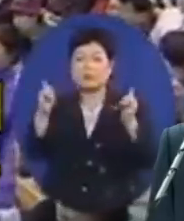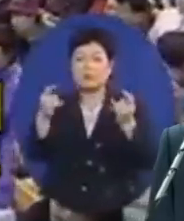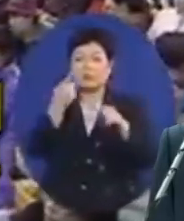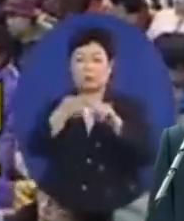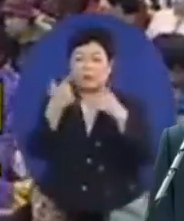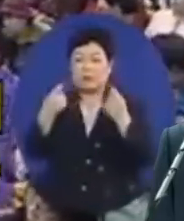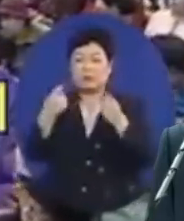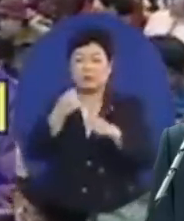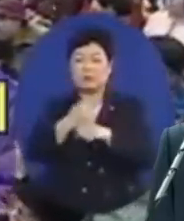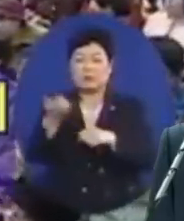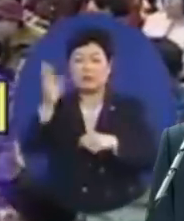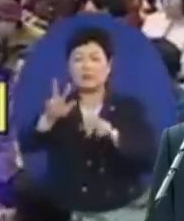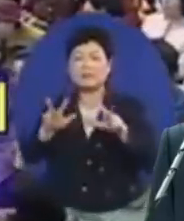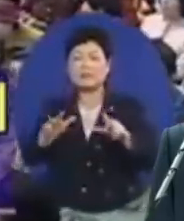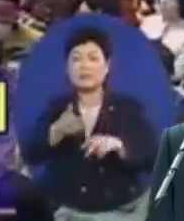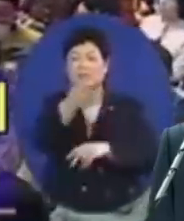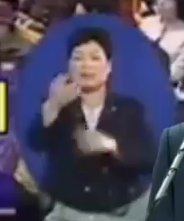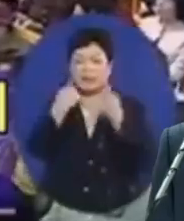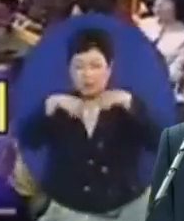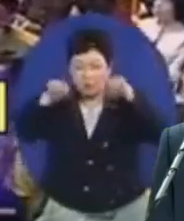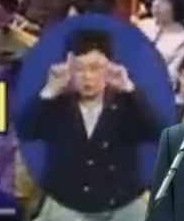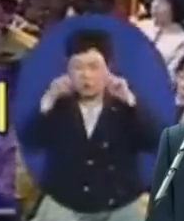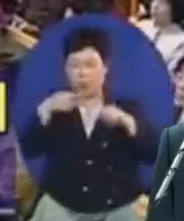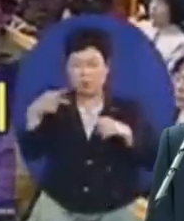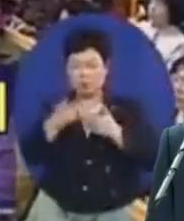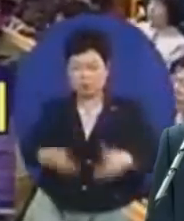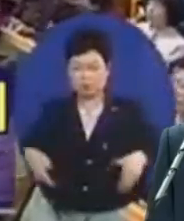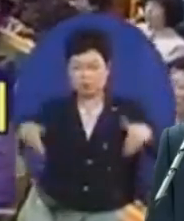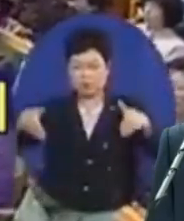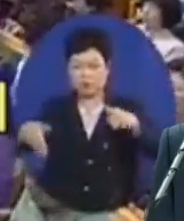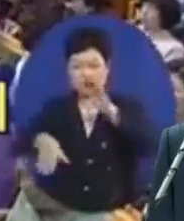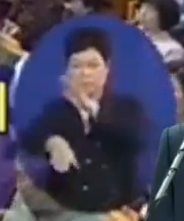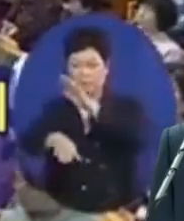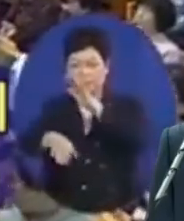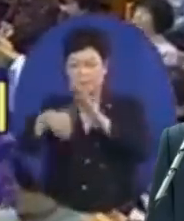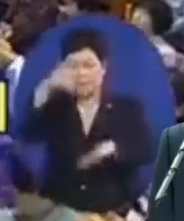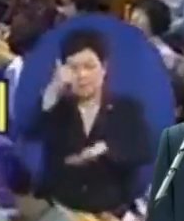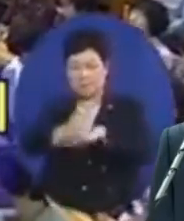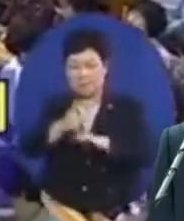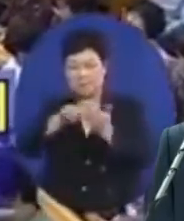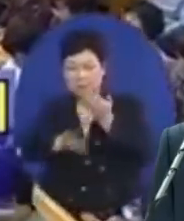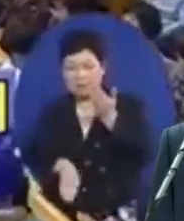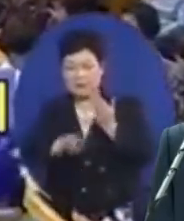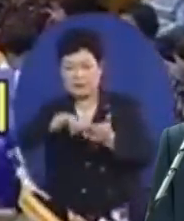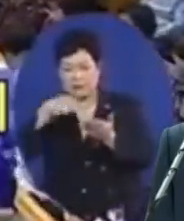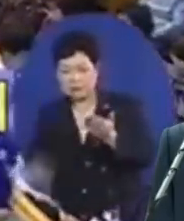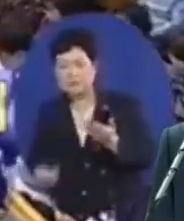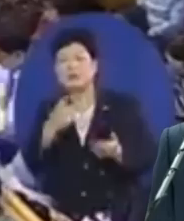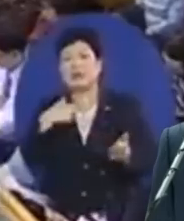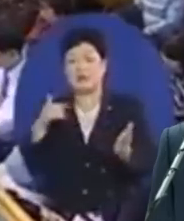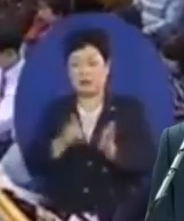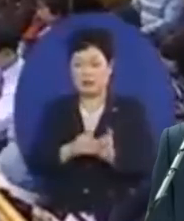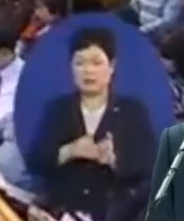같아지리라 하는도다. 그러나 이제 내가 서울꽃 구덩이 맨 밑에 빠뜨려짐을 당하리라.